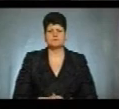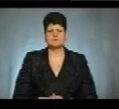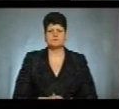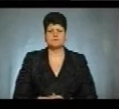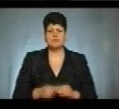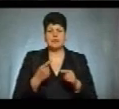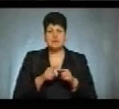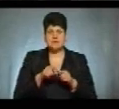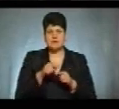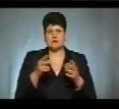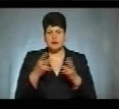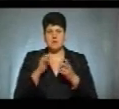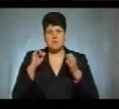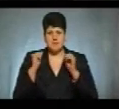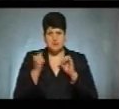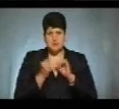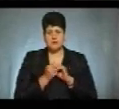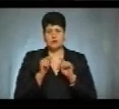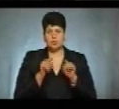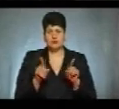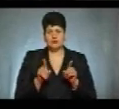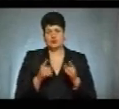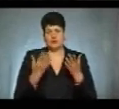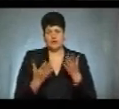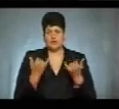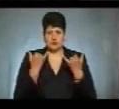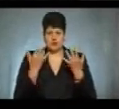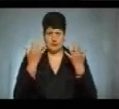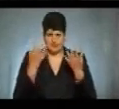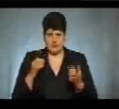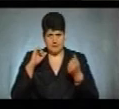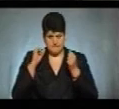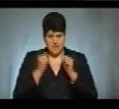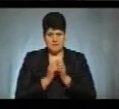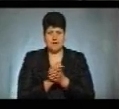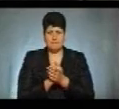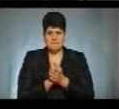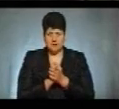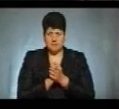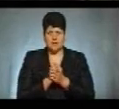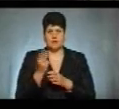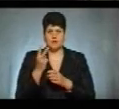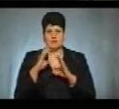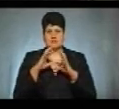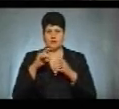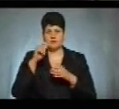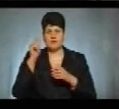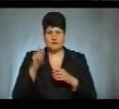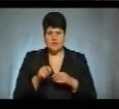Це варто пам'ятати, тому що якщо сьогодні день пам'яті примирення в Другій світовій війні,